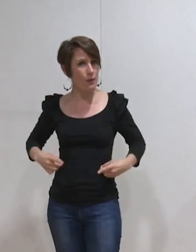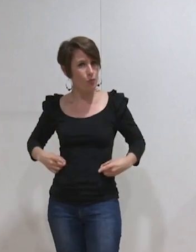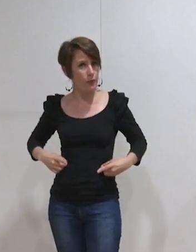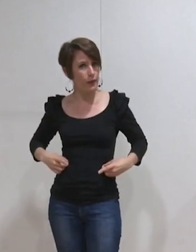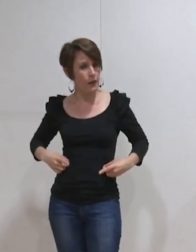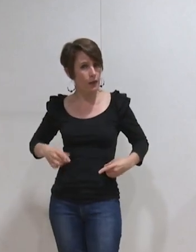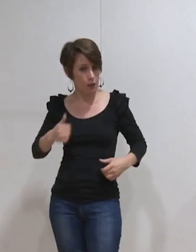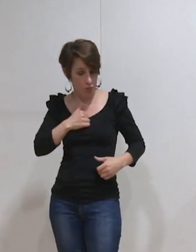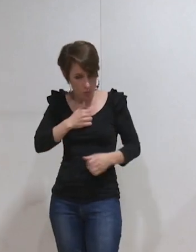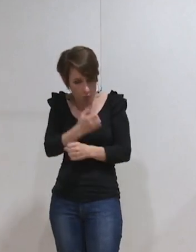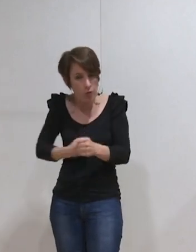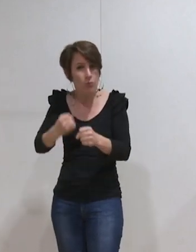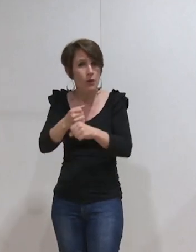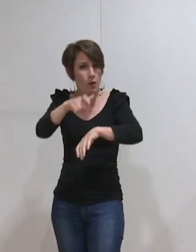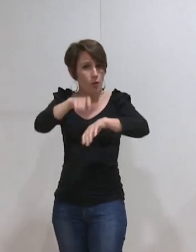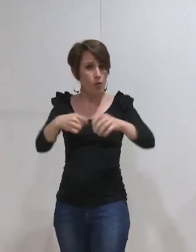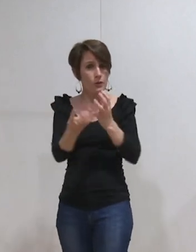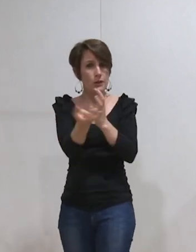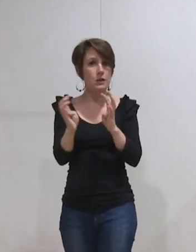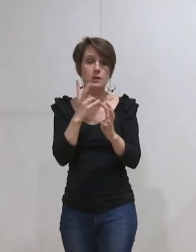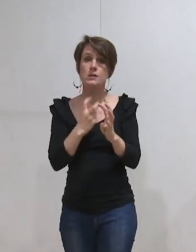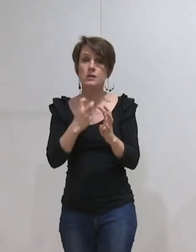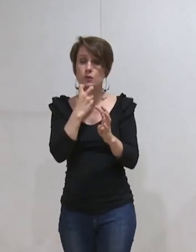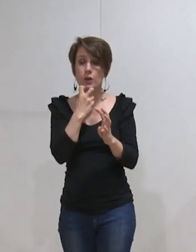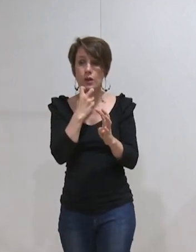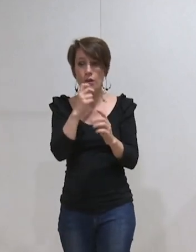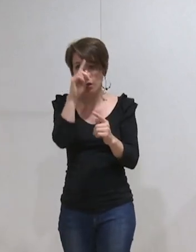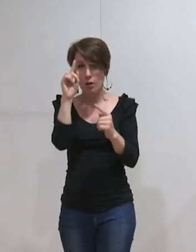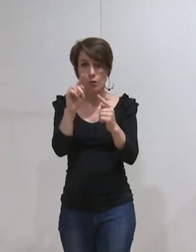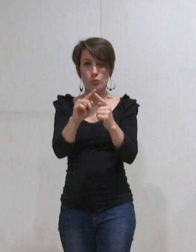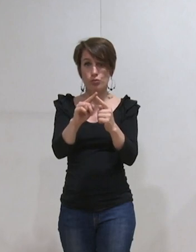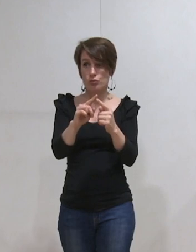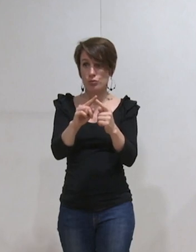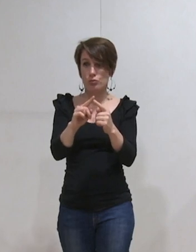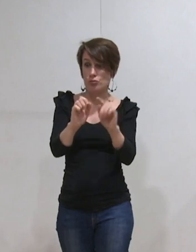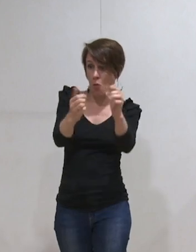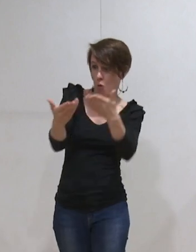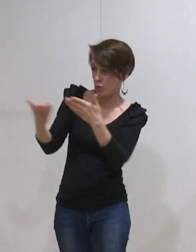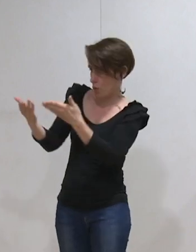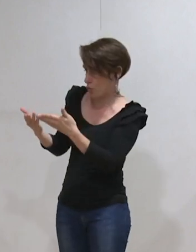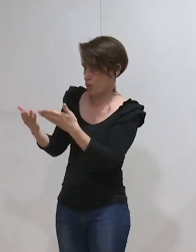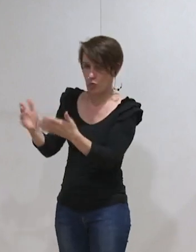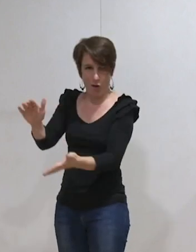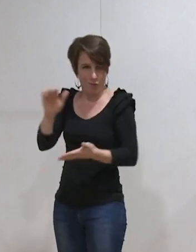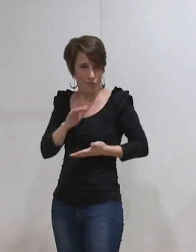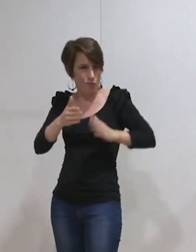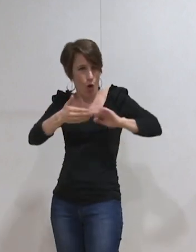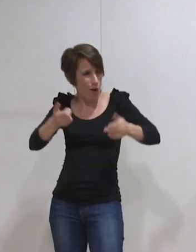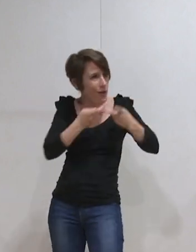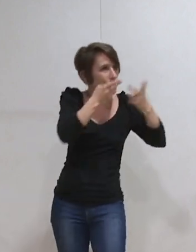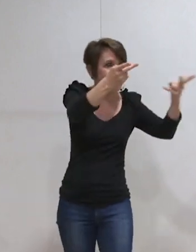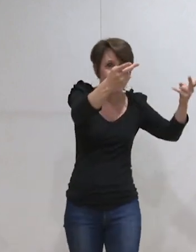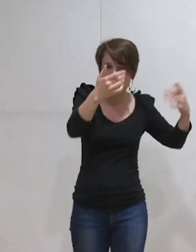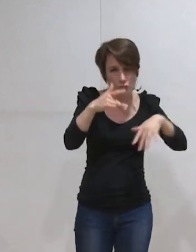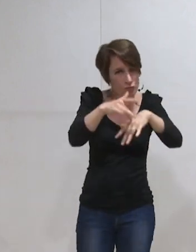et comité de citoyens qui a été chargé de faire des des propositions que j'ai relayé et voilà donc la